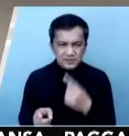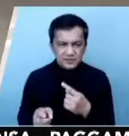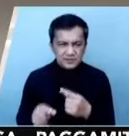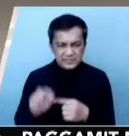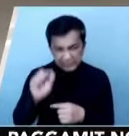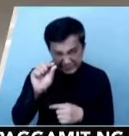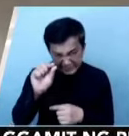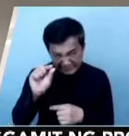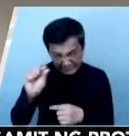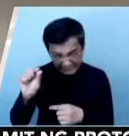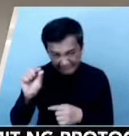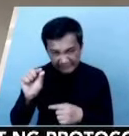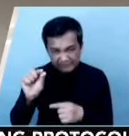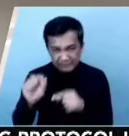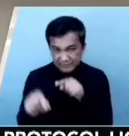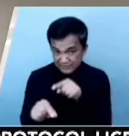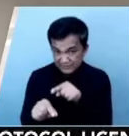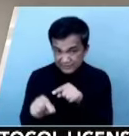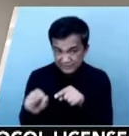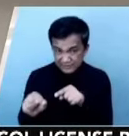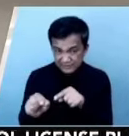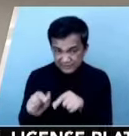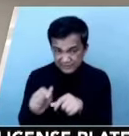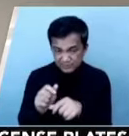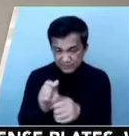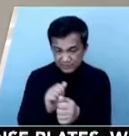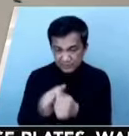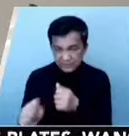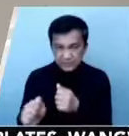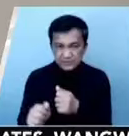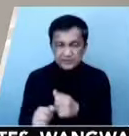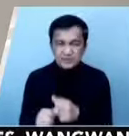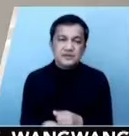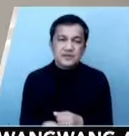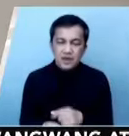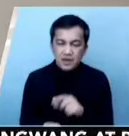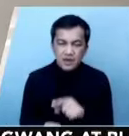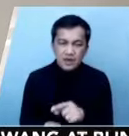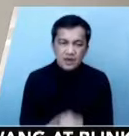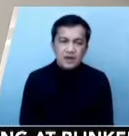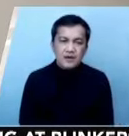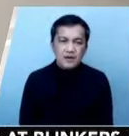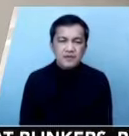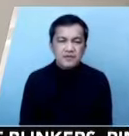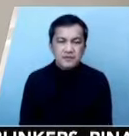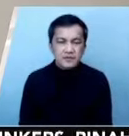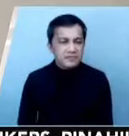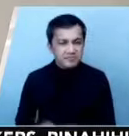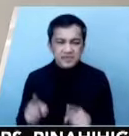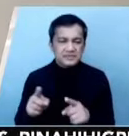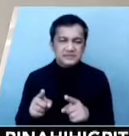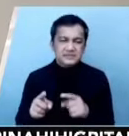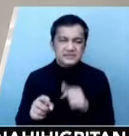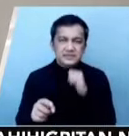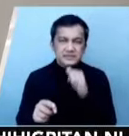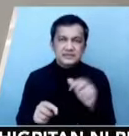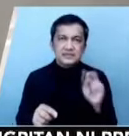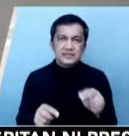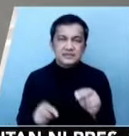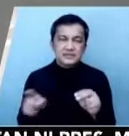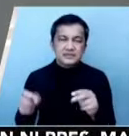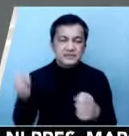sana ito. Yung dinaanan lang niya. Ayan. Oo nga. Ano? Pero hindi na nga kailangan ng ganito mga